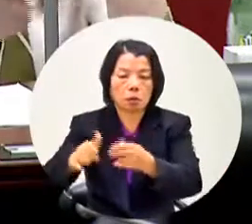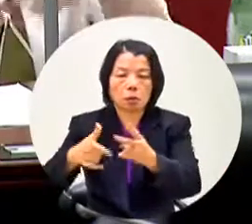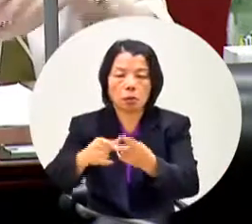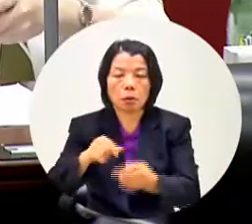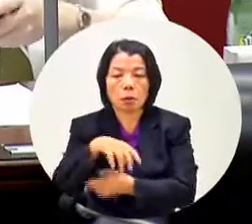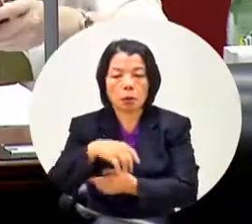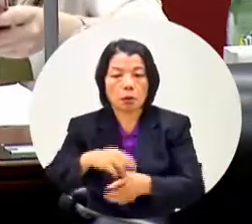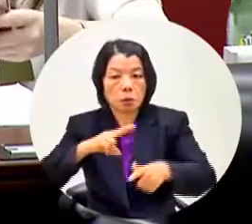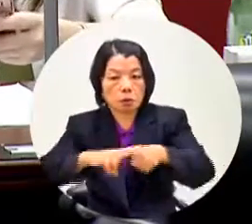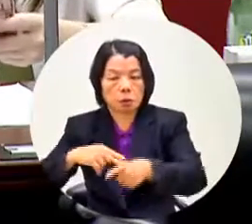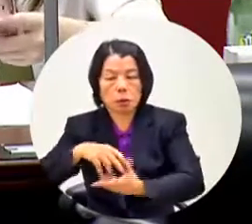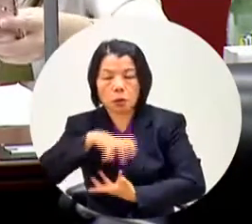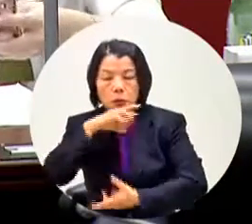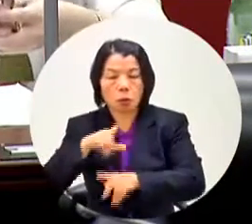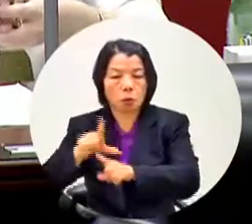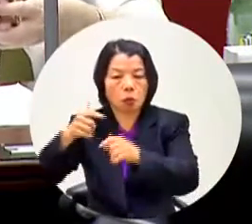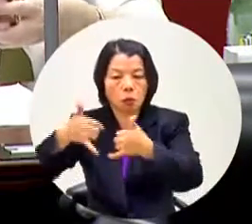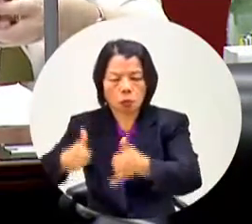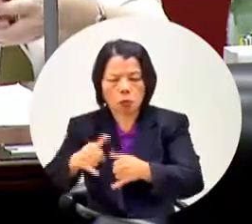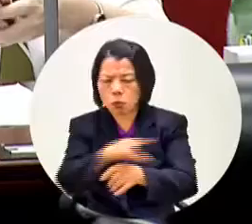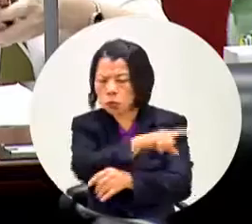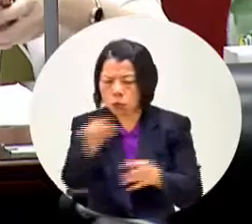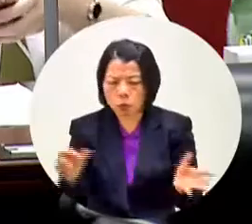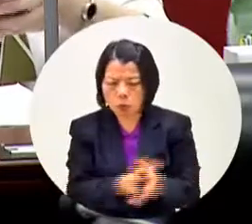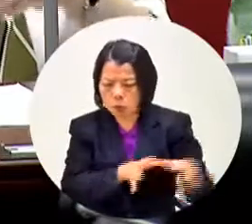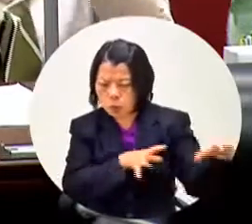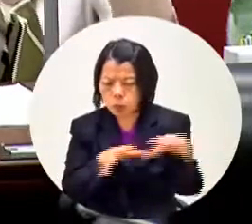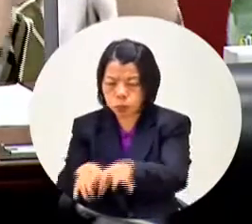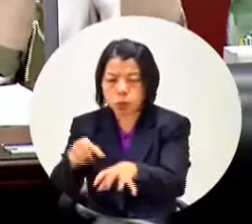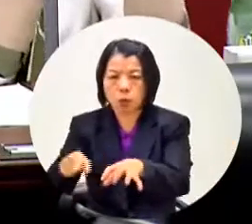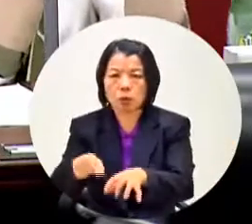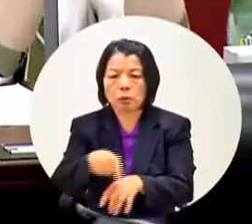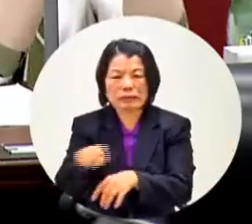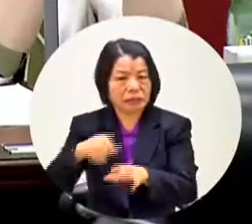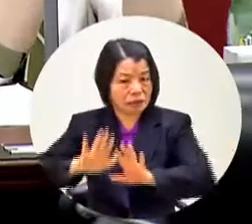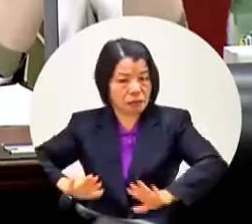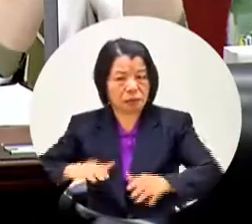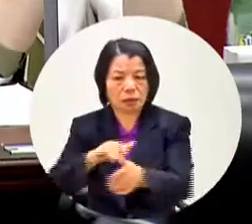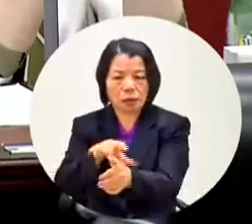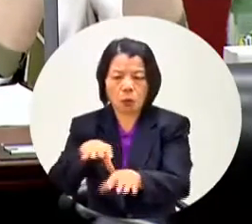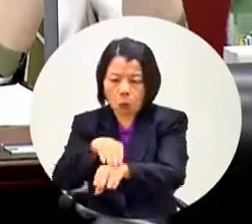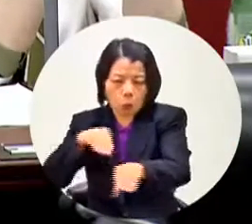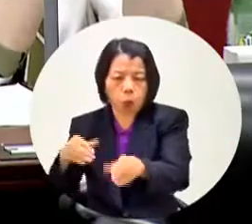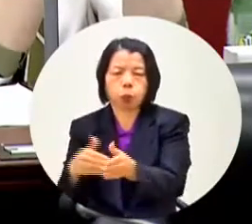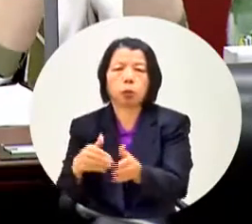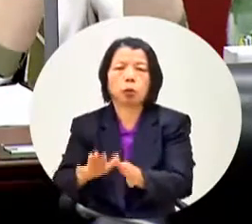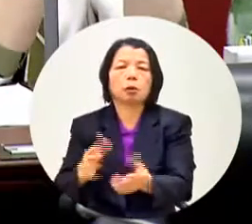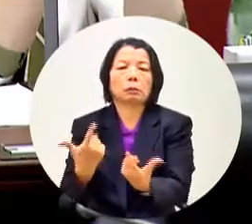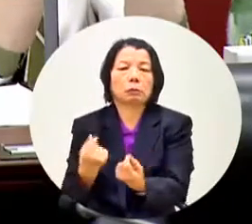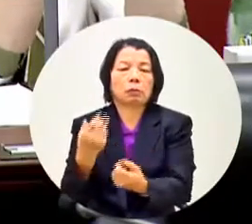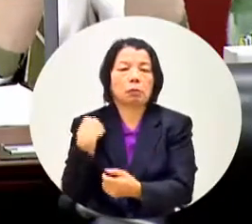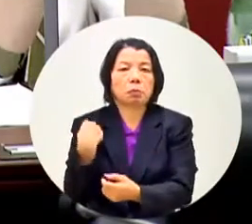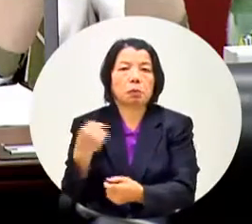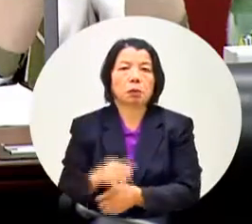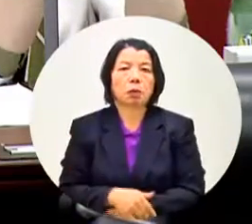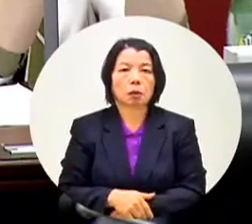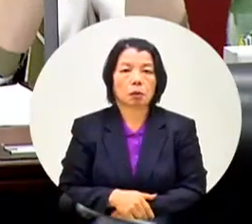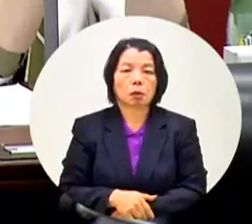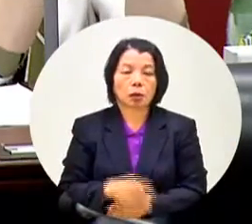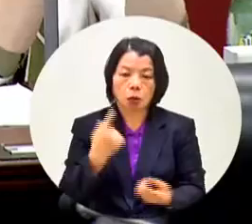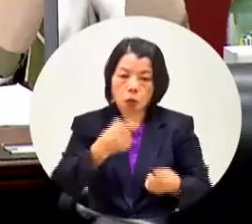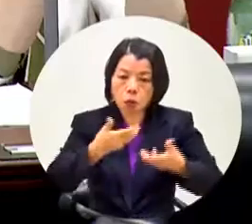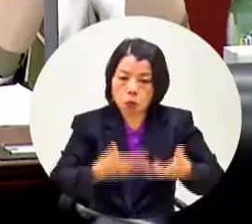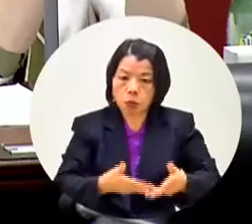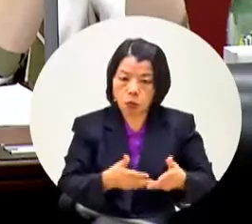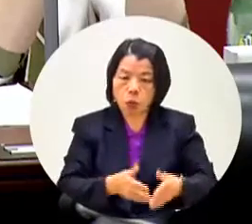像中钢构啦，或者是角树工业区。那桥头科学园区将来规划好，都是走通燕路，然后到达友情路，